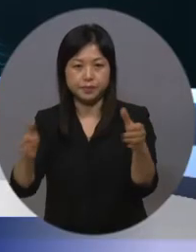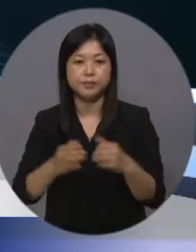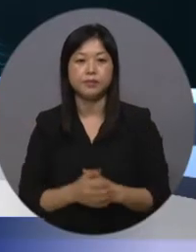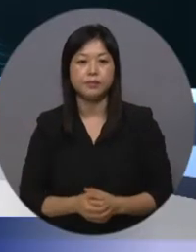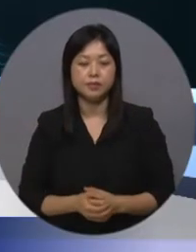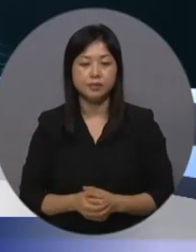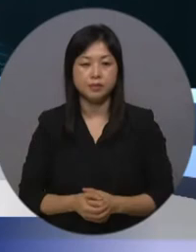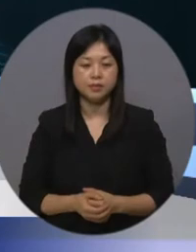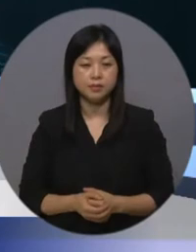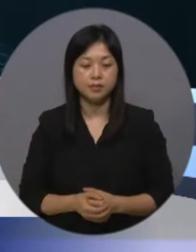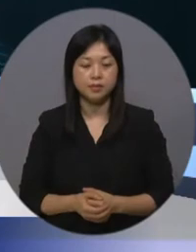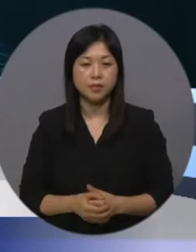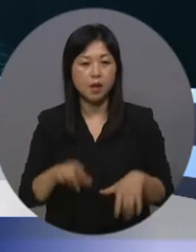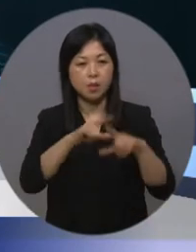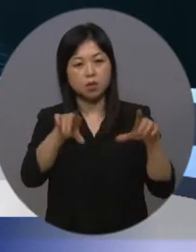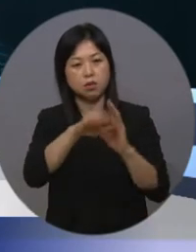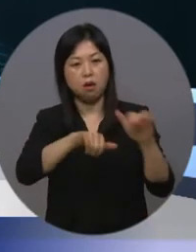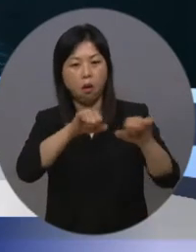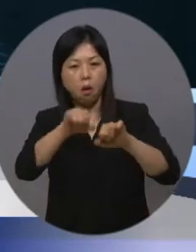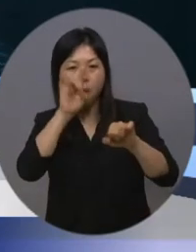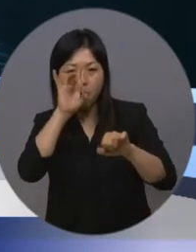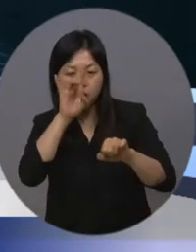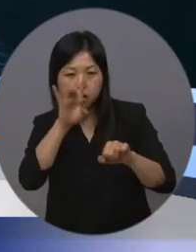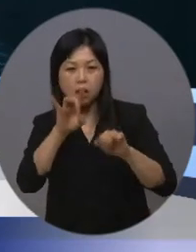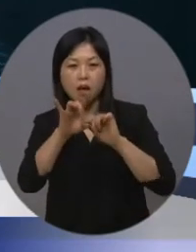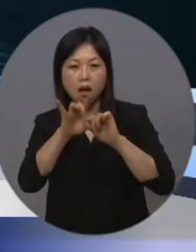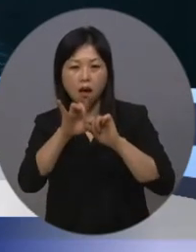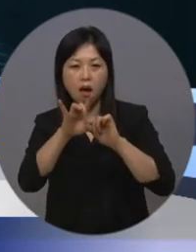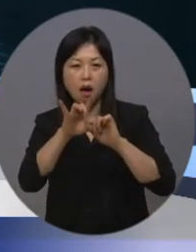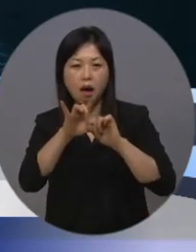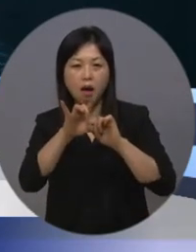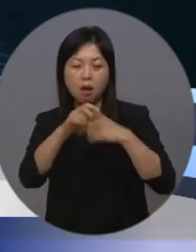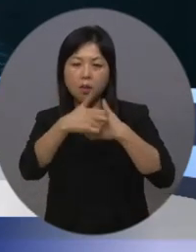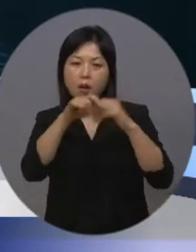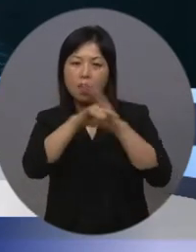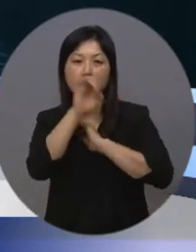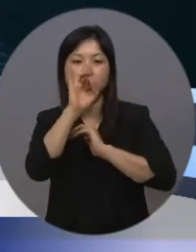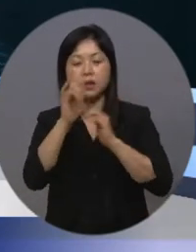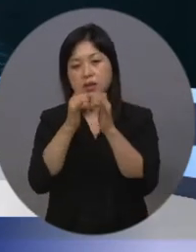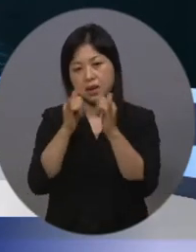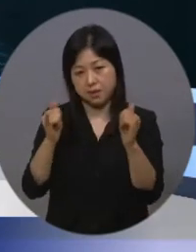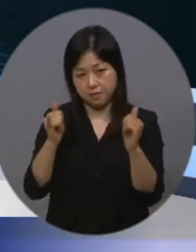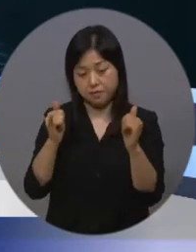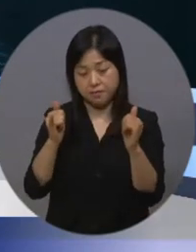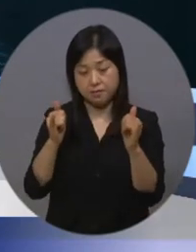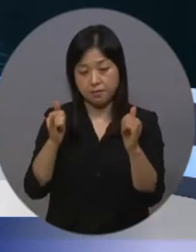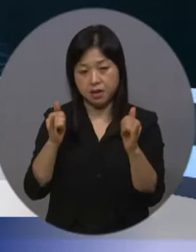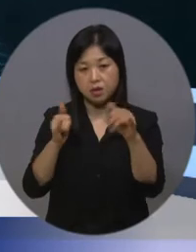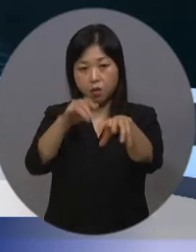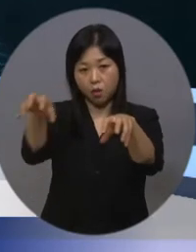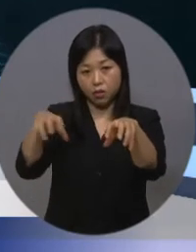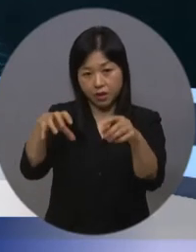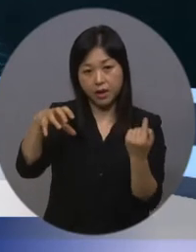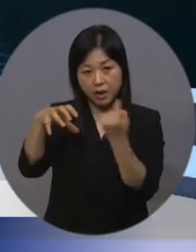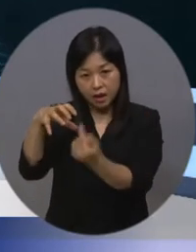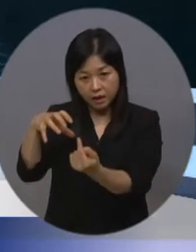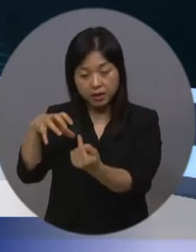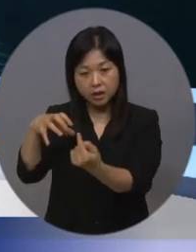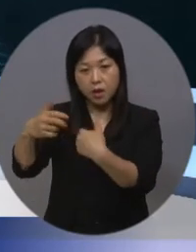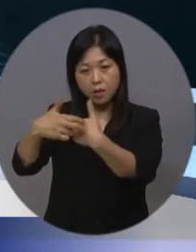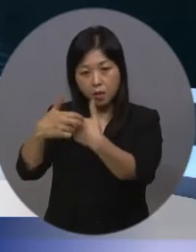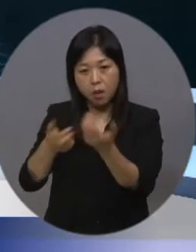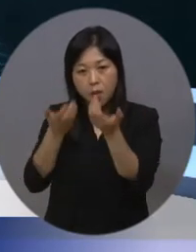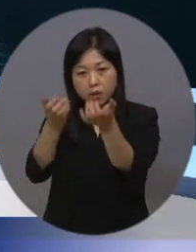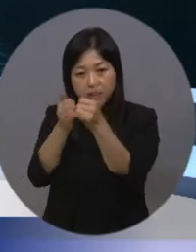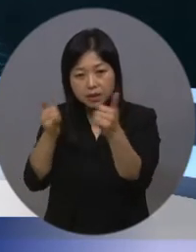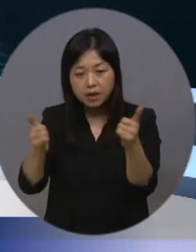평소 거동이 불편해 병원에 가지 못하는 노인들을 위해 소외된 지역까지 직접 찾아가는 의료 봉사자들의